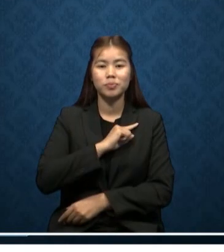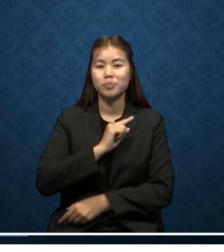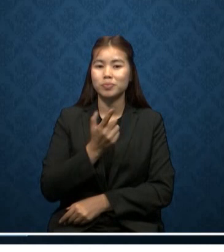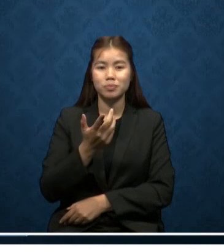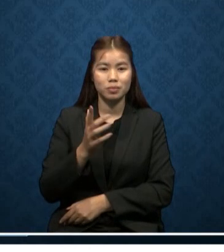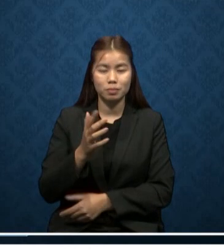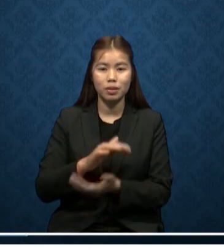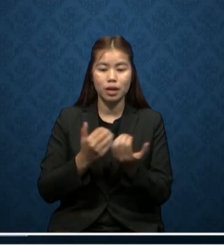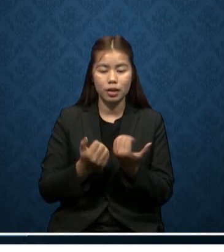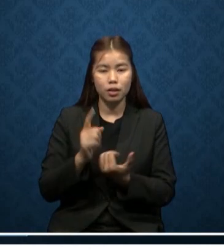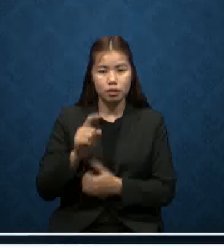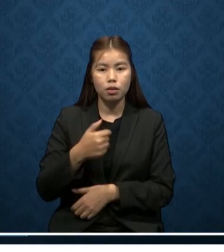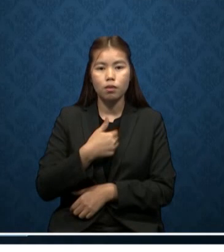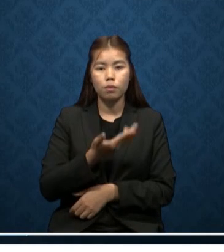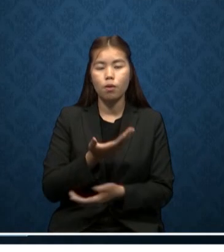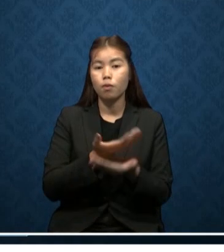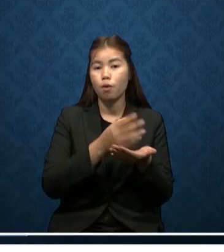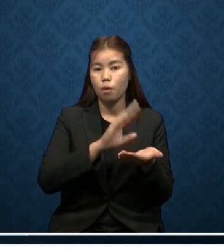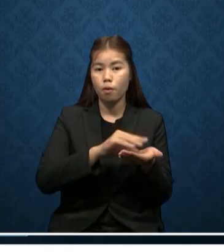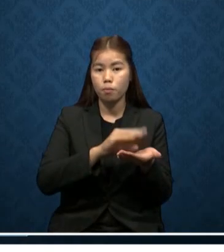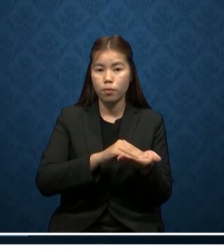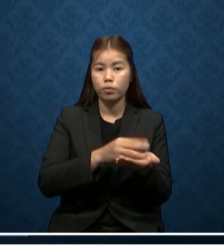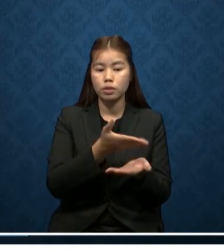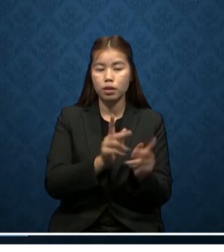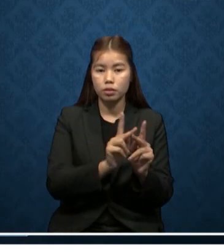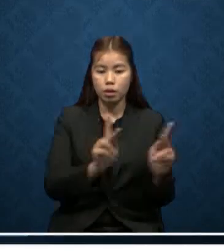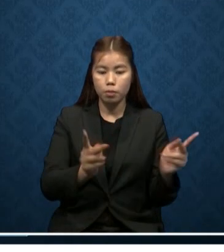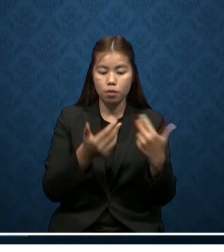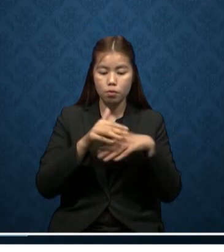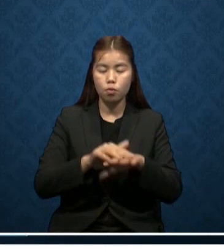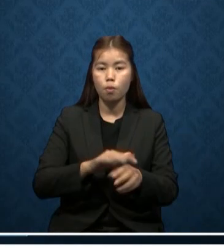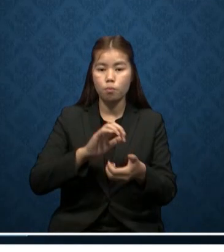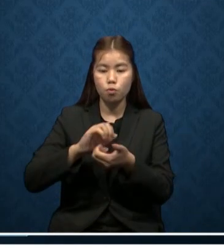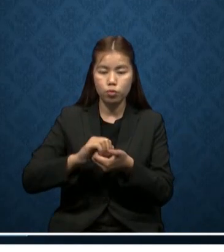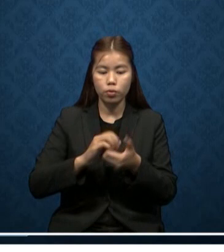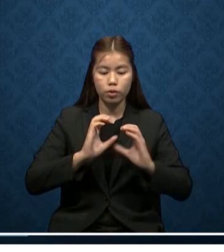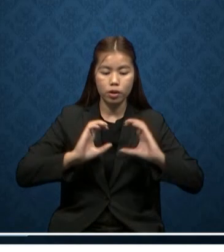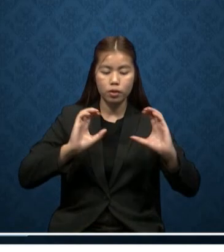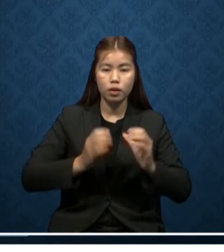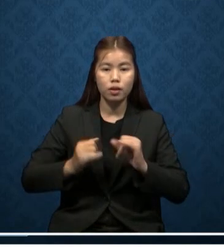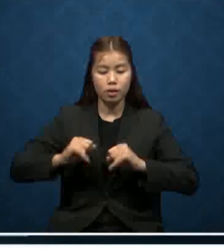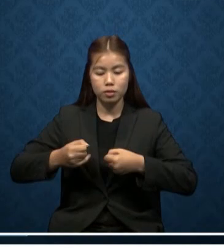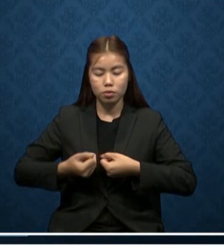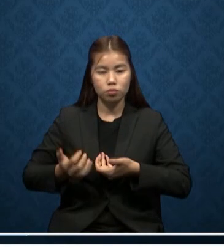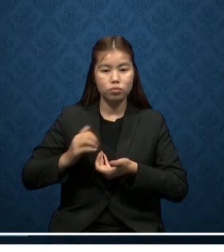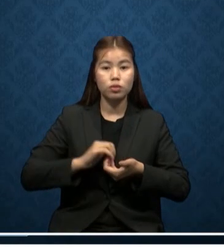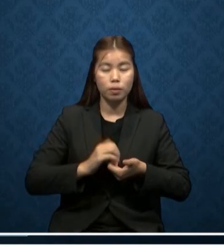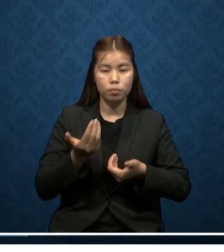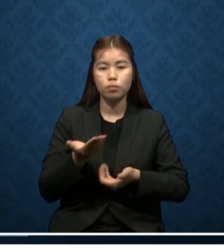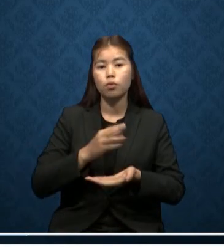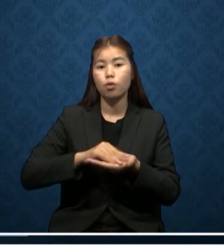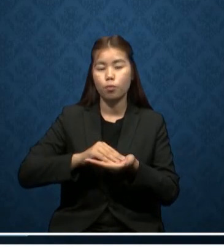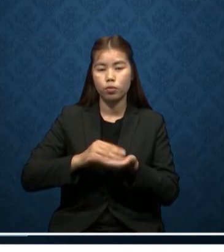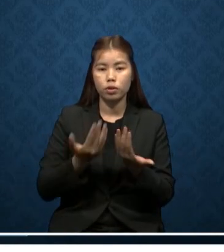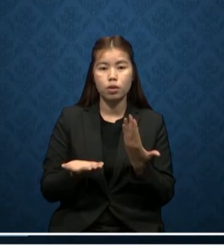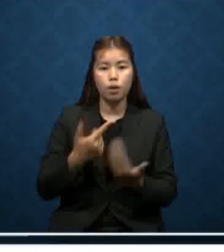โดยก็ต้องอาศัยข้อมูลจากคณะกรรมการร่วมลงทุนระหว่างรัฐเอกชนเท่านั้นนะครับสปนนะ